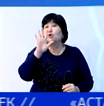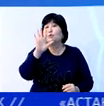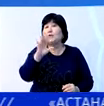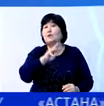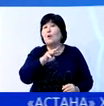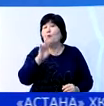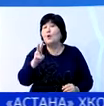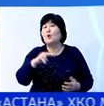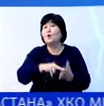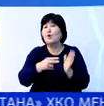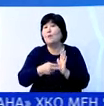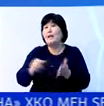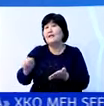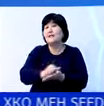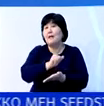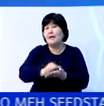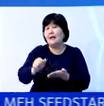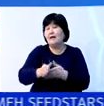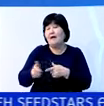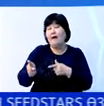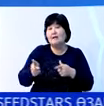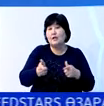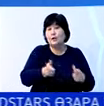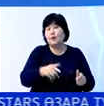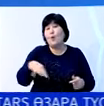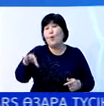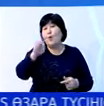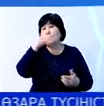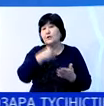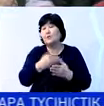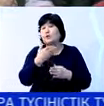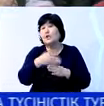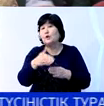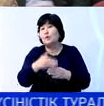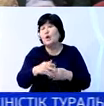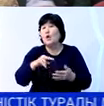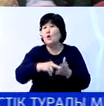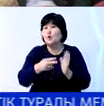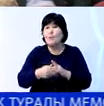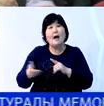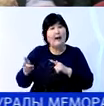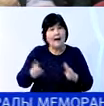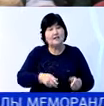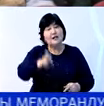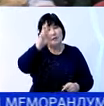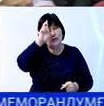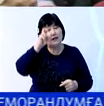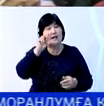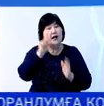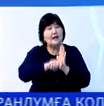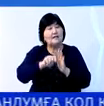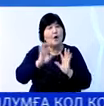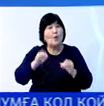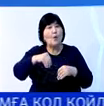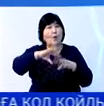теңге жобалық сметалық құжаттарын әзірлеуге облыстық бюджеттен бөлінген. Жоба әзірленді, мемлекеттік сараптаманың оң